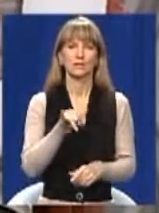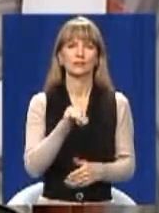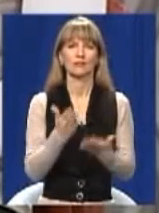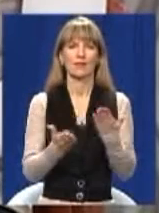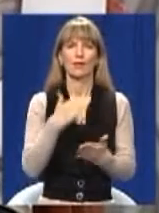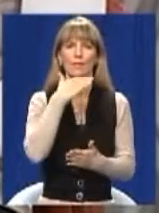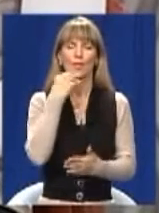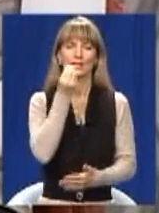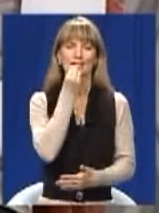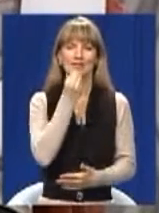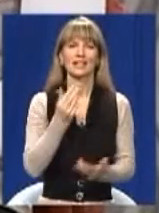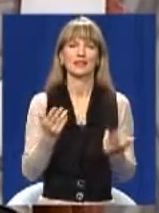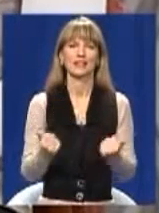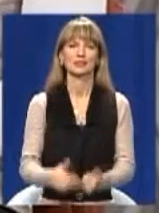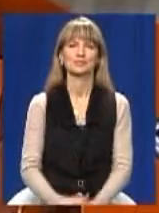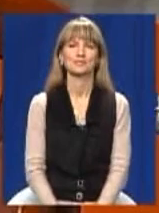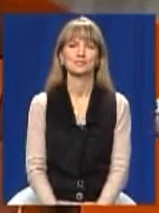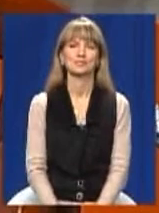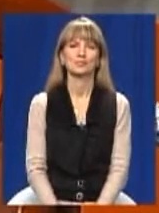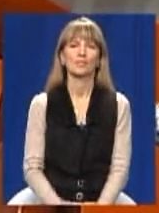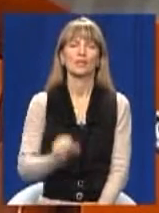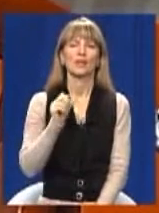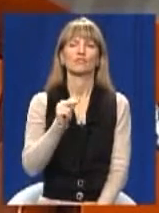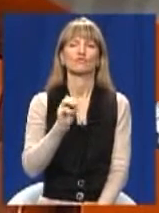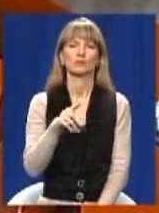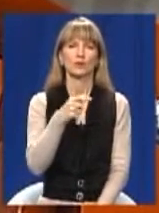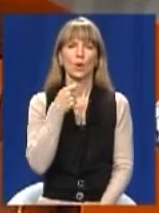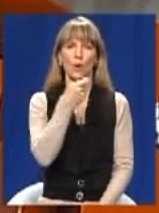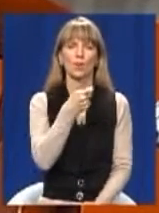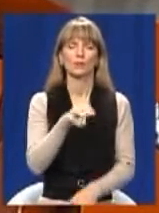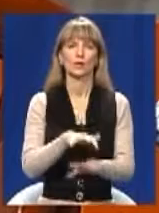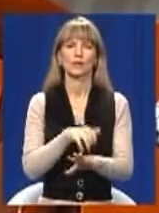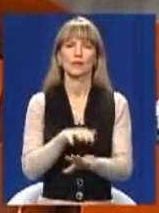як ти думаєш? Так. А з чим ти годуєш котиків?